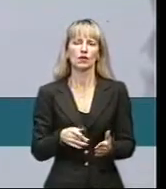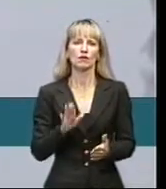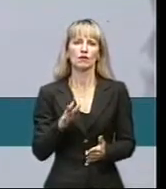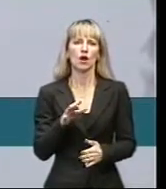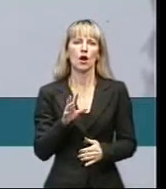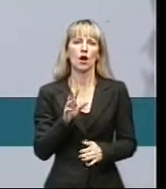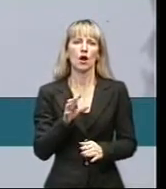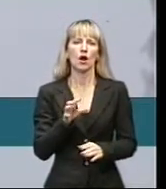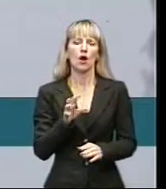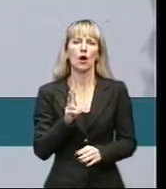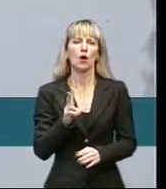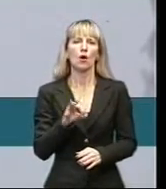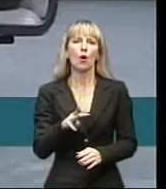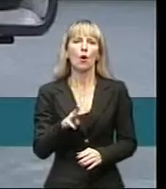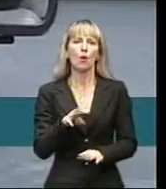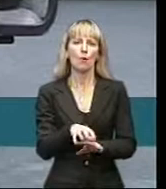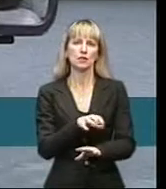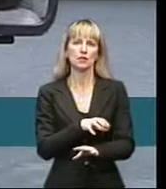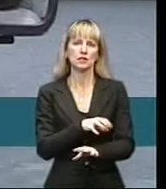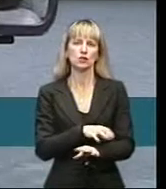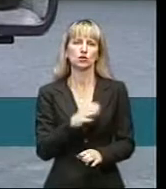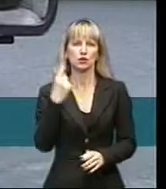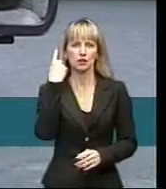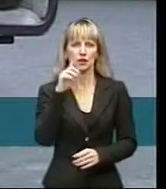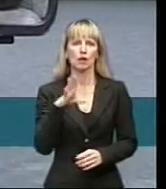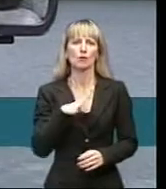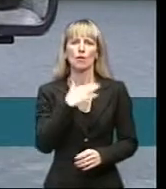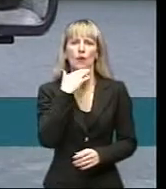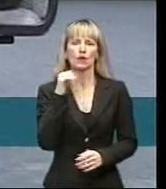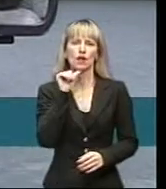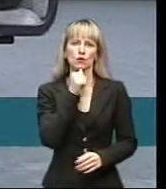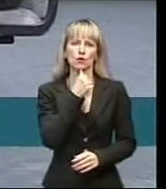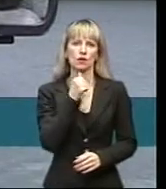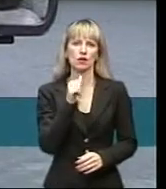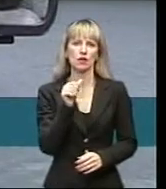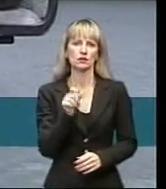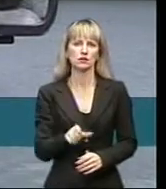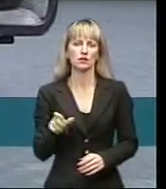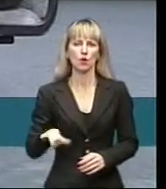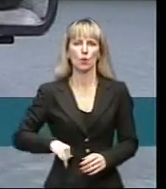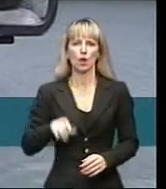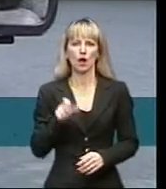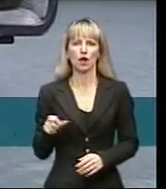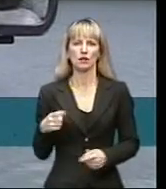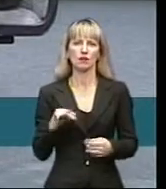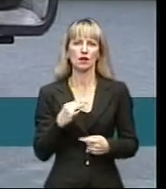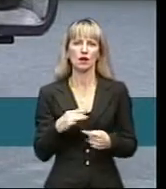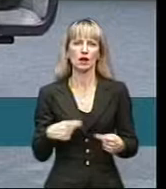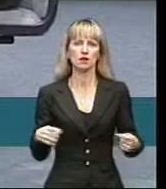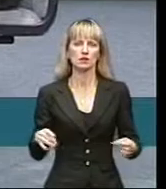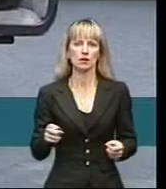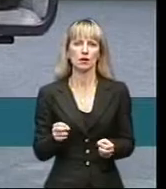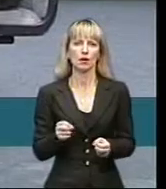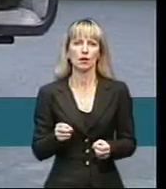ідею, в більшовістську ідею. Було дуже багато тунеядців, хуліганів і всякого